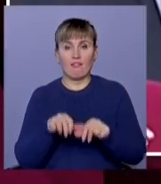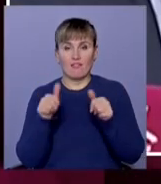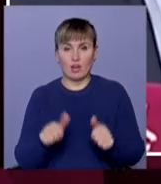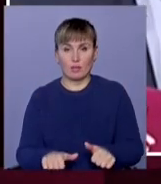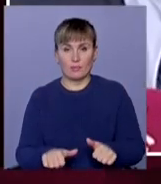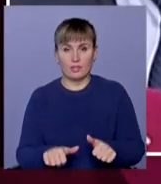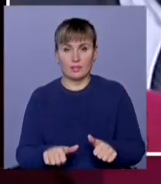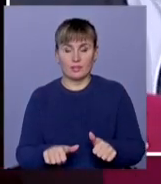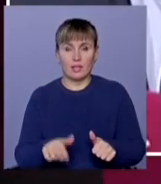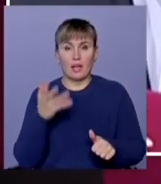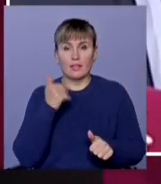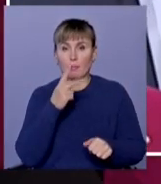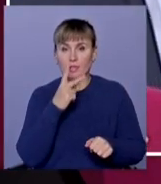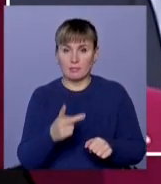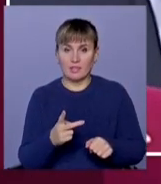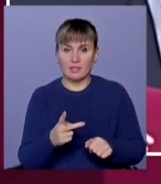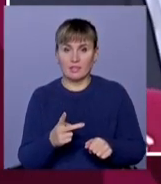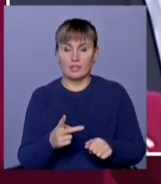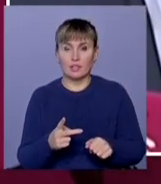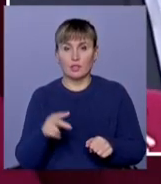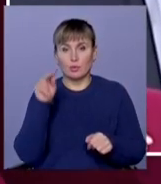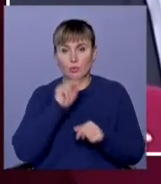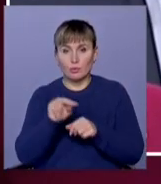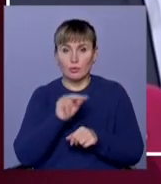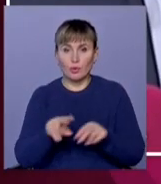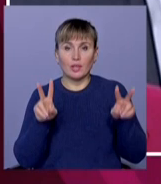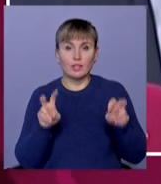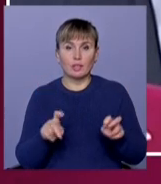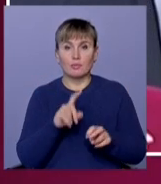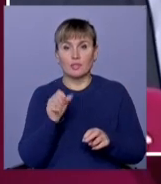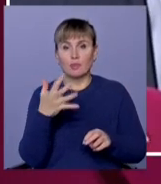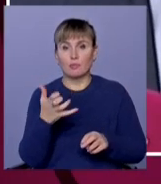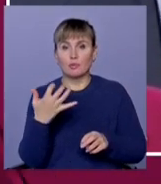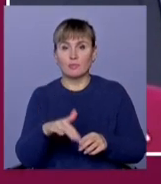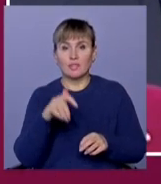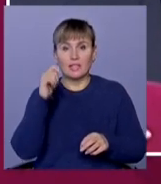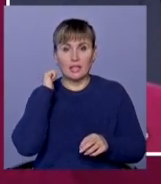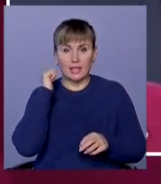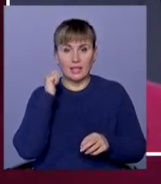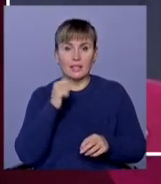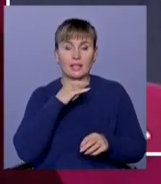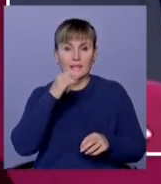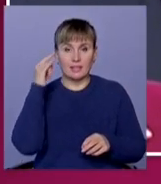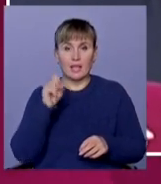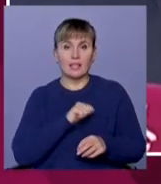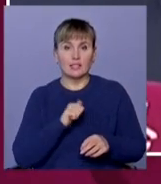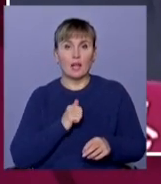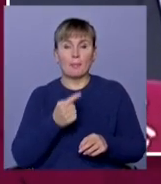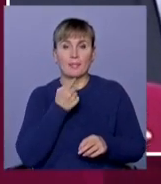оформить. Президент говорит, когда посмотрите, глубокие корни у нас, так, 550 лет это история казахстанцев, а сам